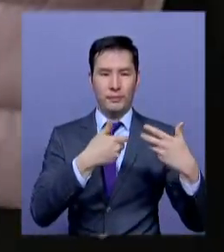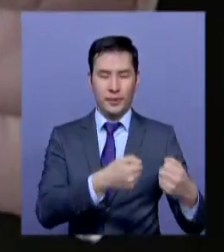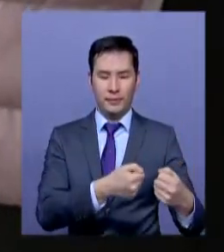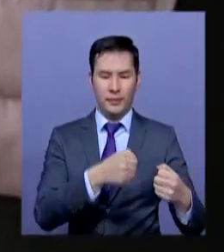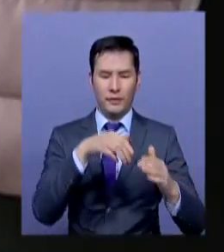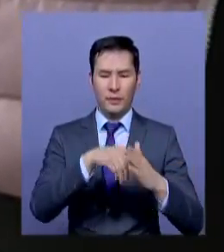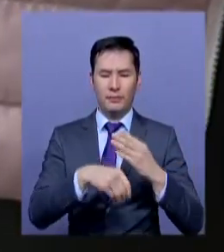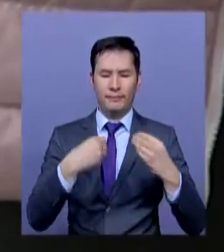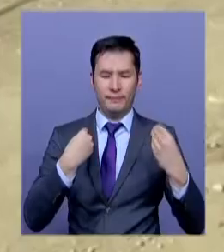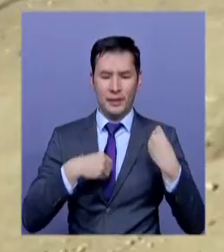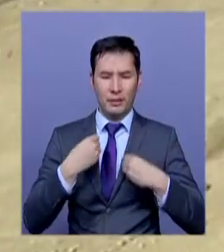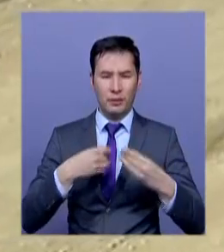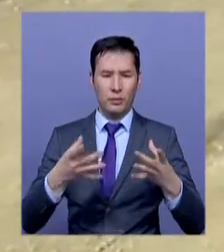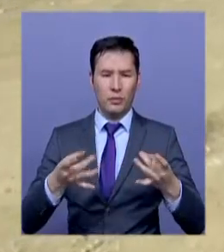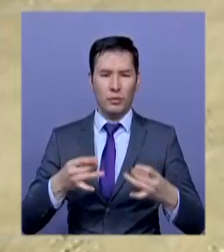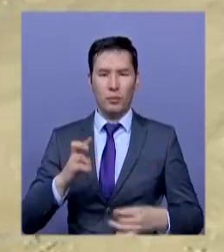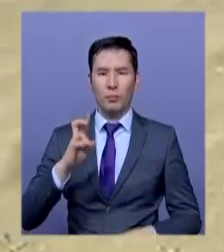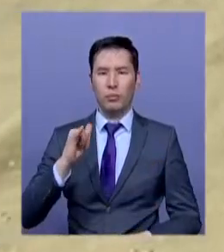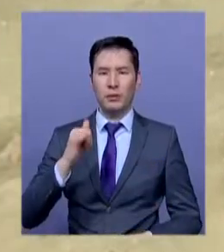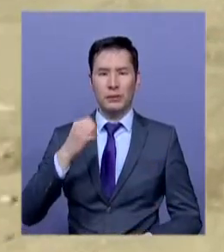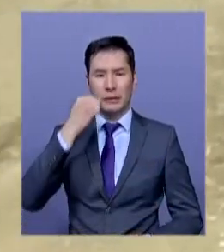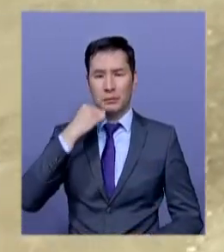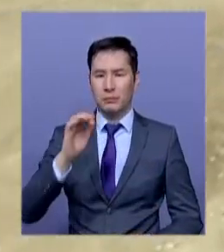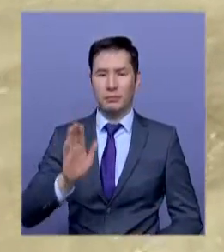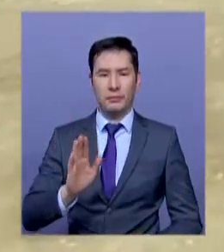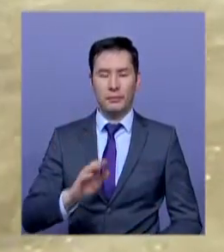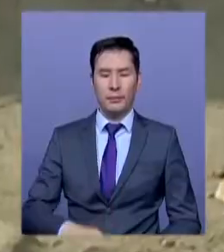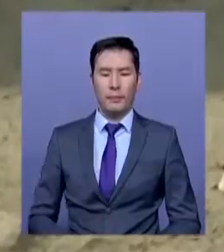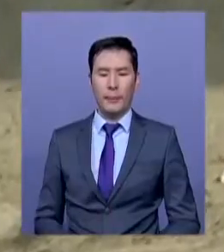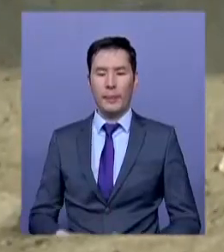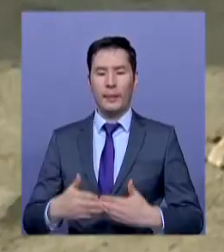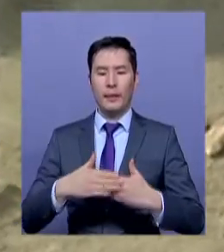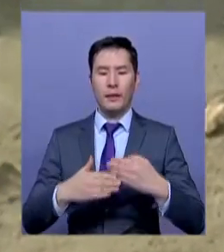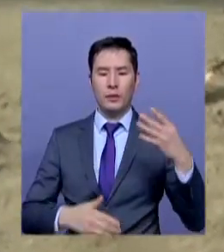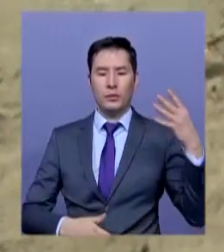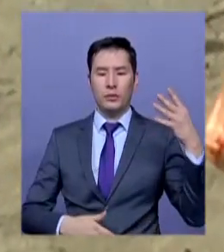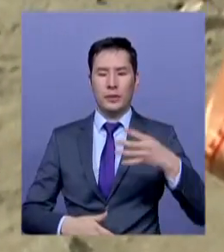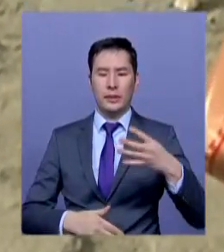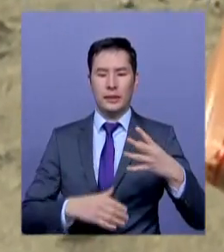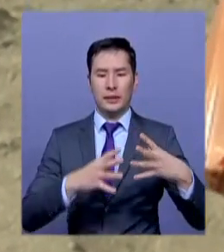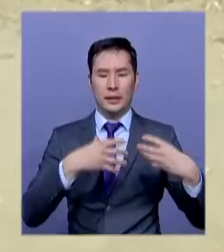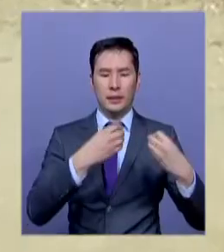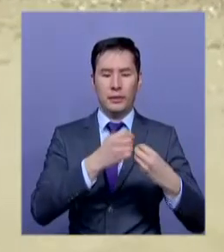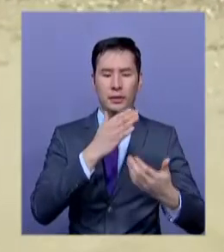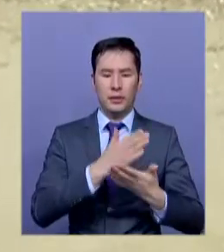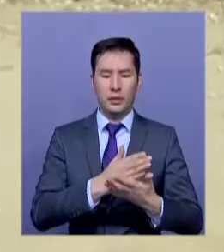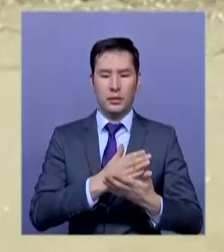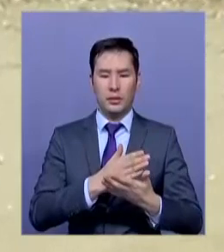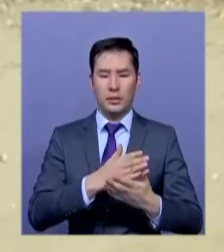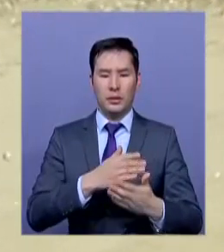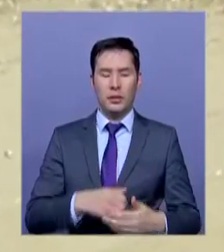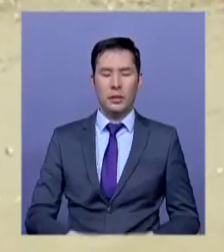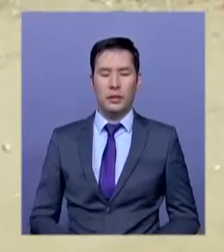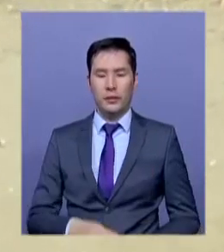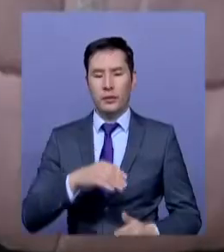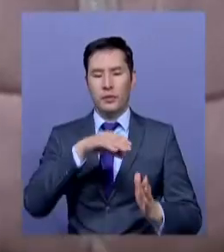вещи получаются. Наурызбай ауданында аз қамтылған 4000-ға жуық жанұя бар. Олардың бірі Москвиновтар отбасы.